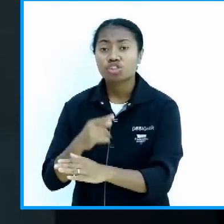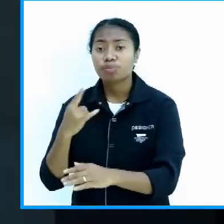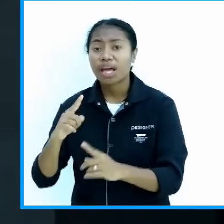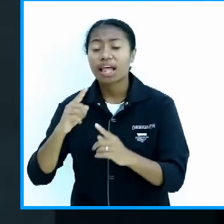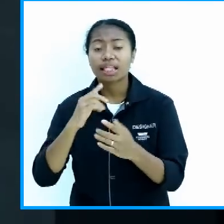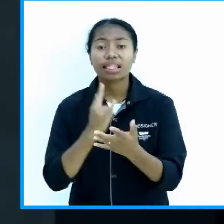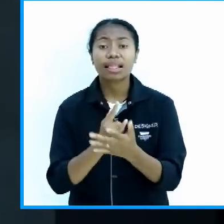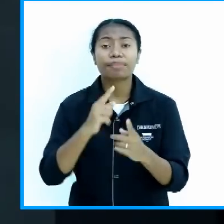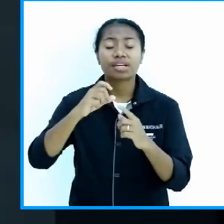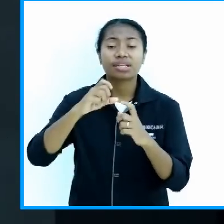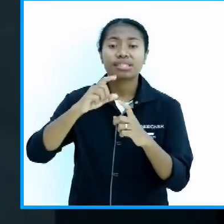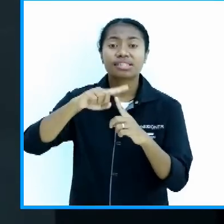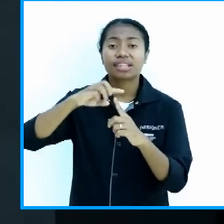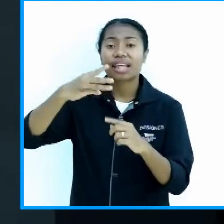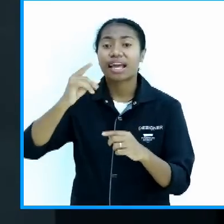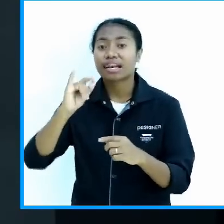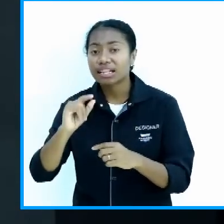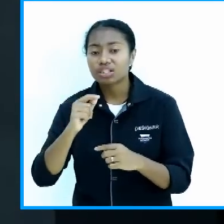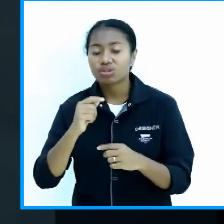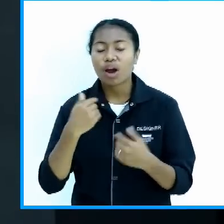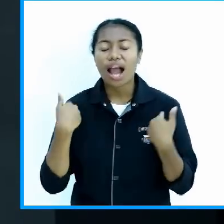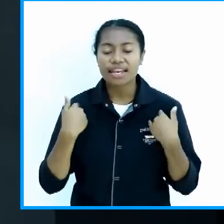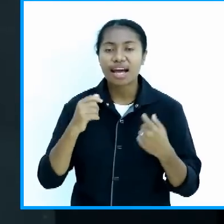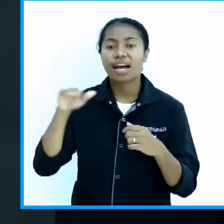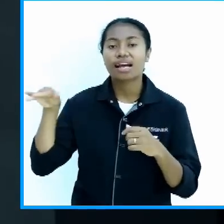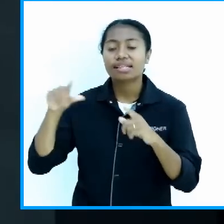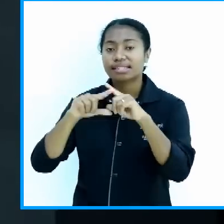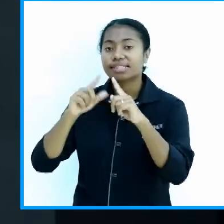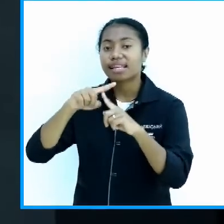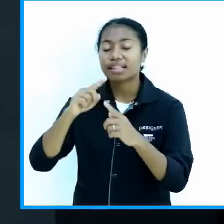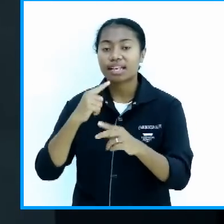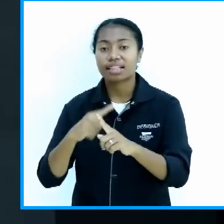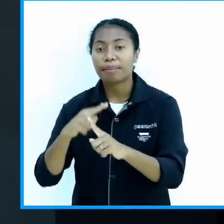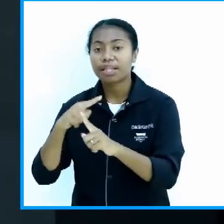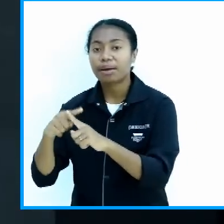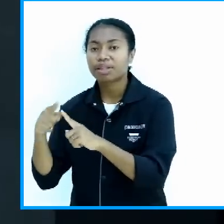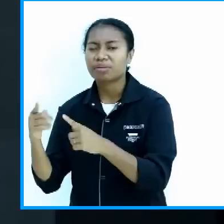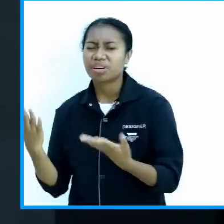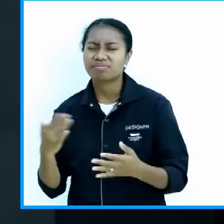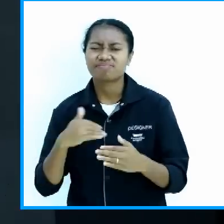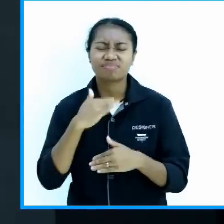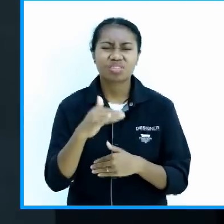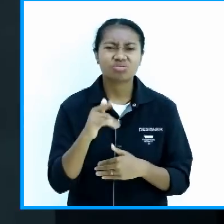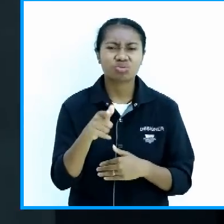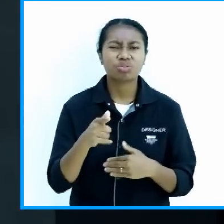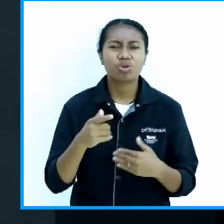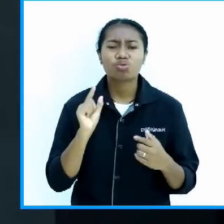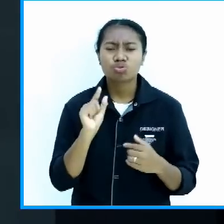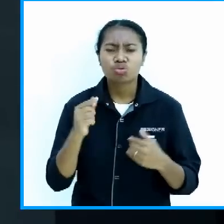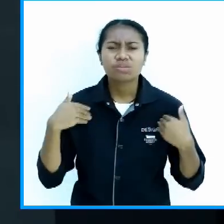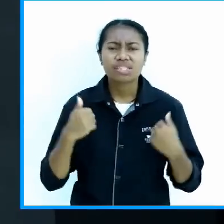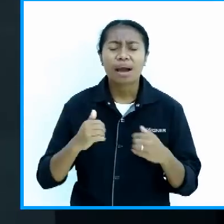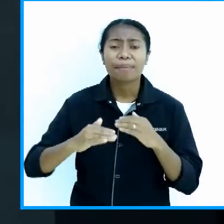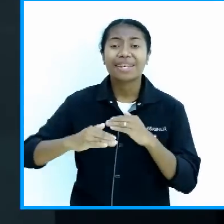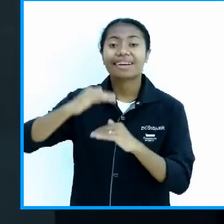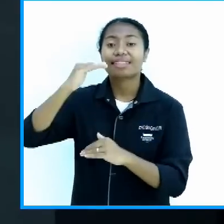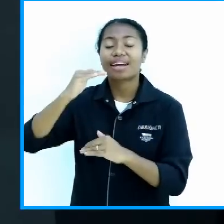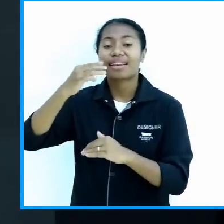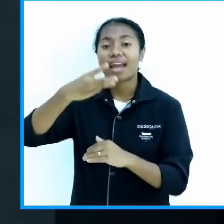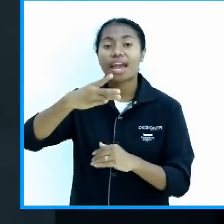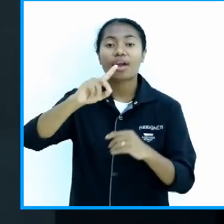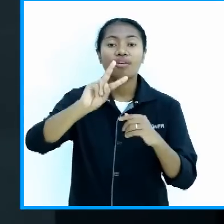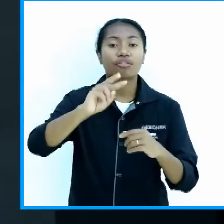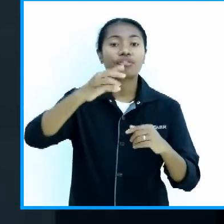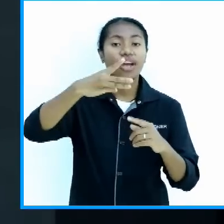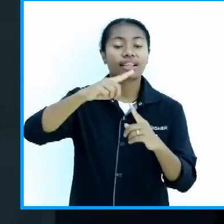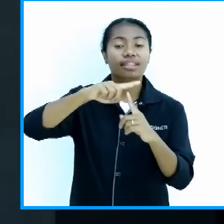ditambahkan. Nah, selain zat-zat yang ditambahkan untuk menjaga dia, ada juga zat-zat yang ditambahkan untuk meningkatkan efektivitas